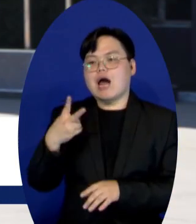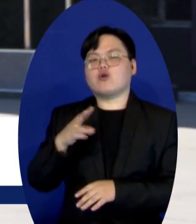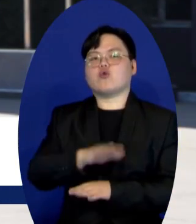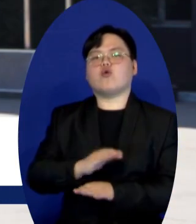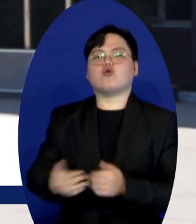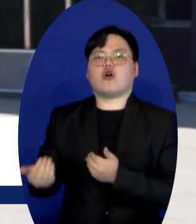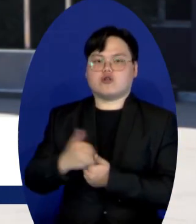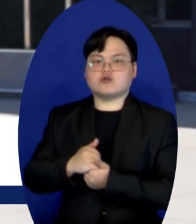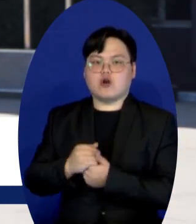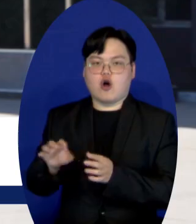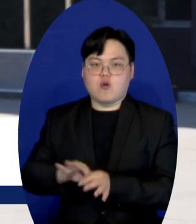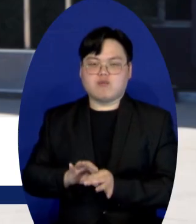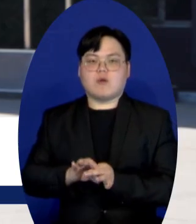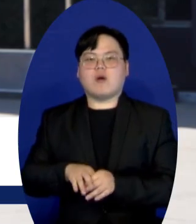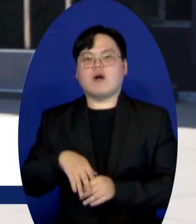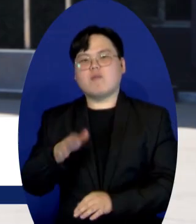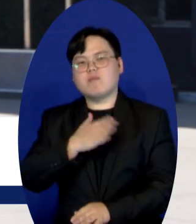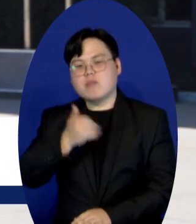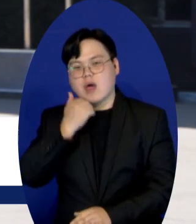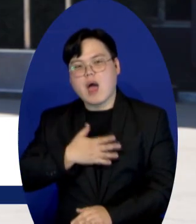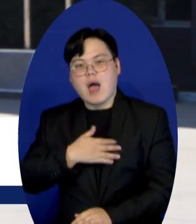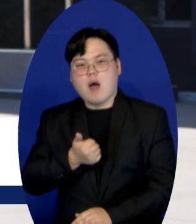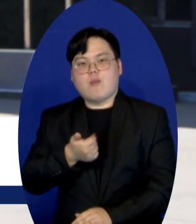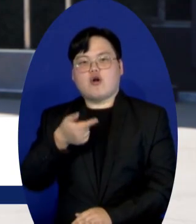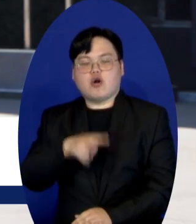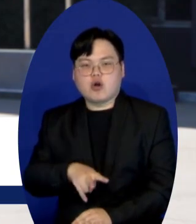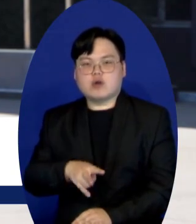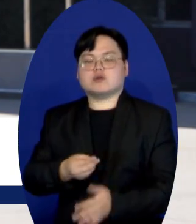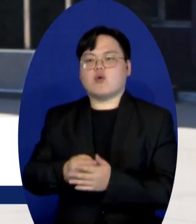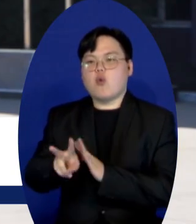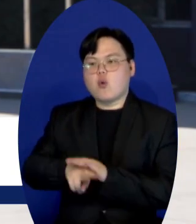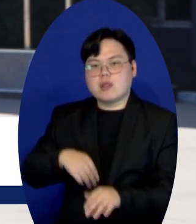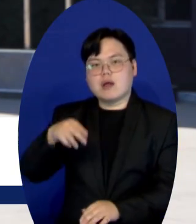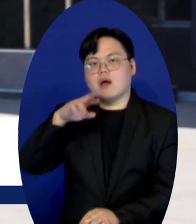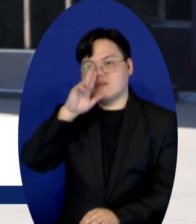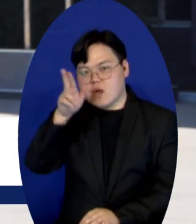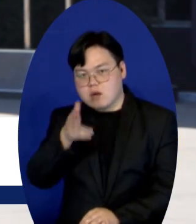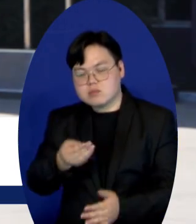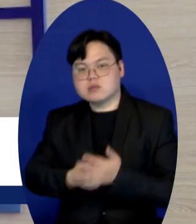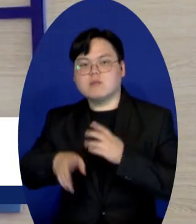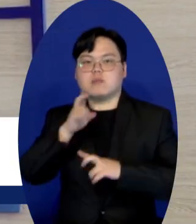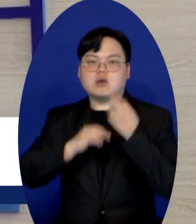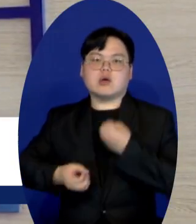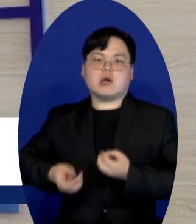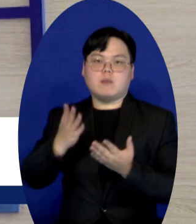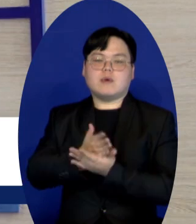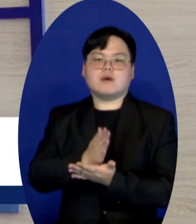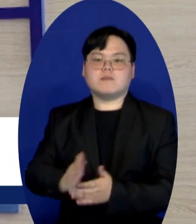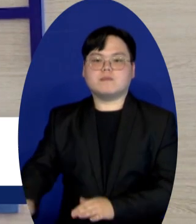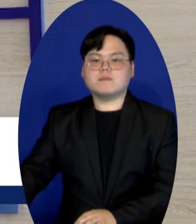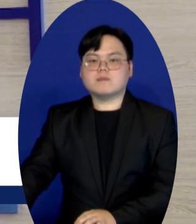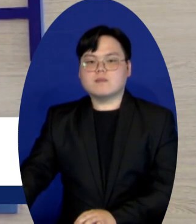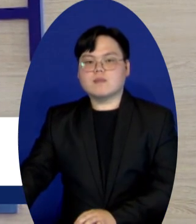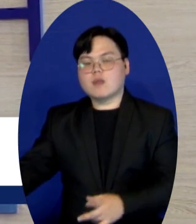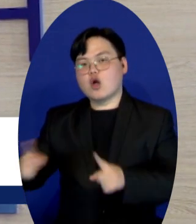мэдээ байна. За ихэвчлэн бусдын эрүүл мэндэд халдах, за хулгайлах, дээрэмдэх гэмт хэрэг үүлдэгдэж байгааг хэлж байна. Тухайн